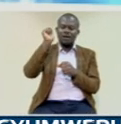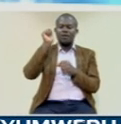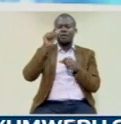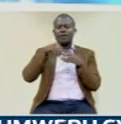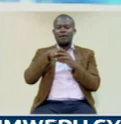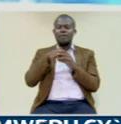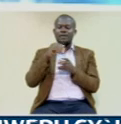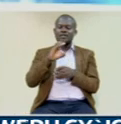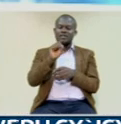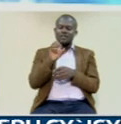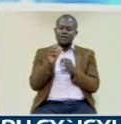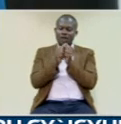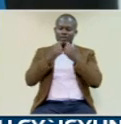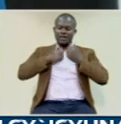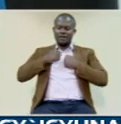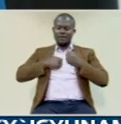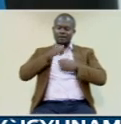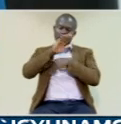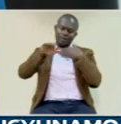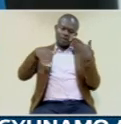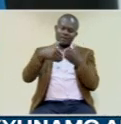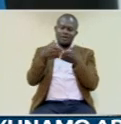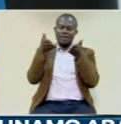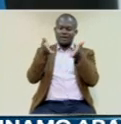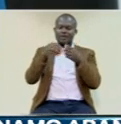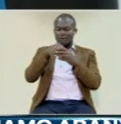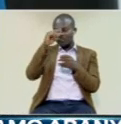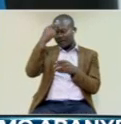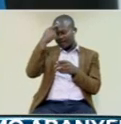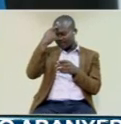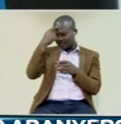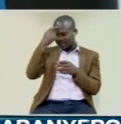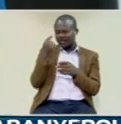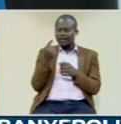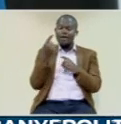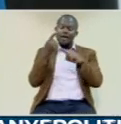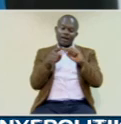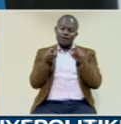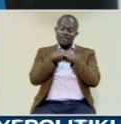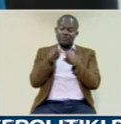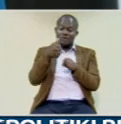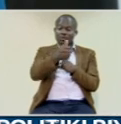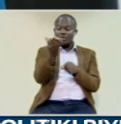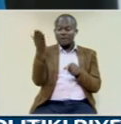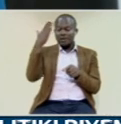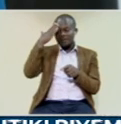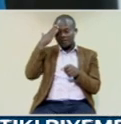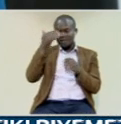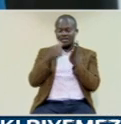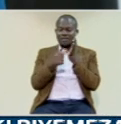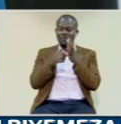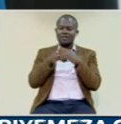muri civil society n'abanyarwanda bari hano mu Buhindi. Ariko nk'uko mubizi, iki kibazo